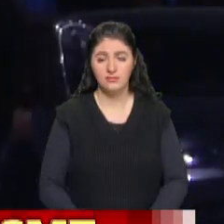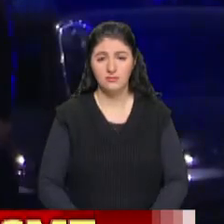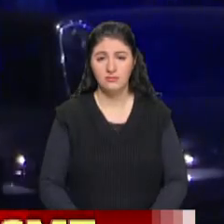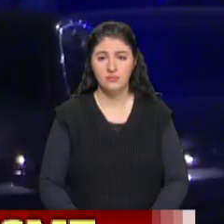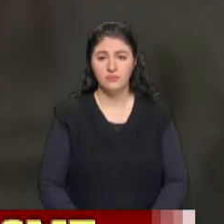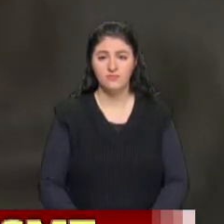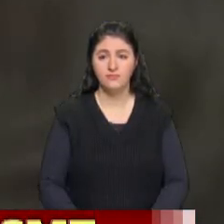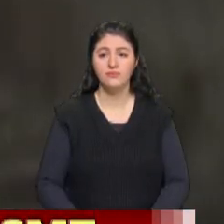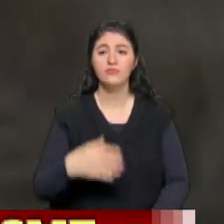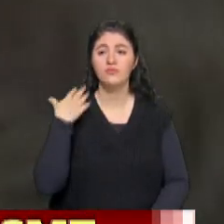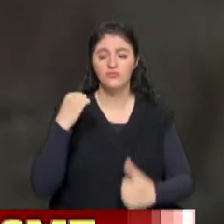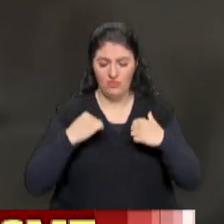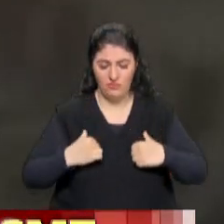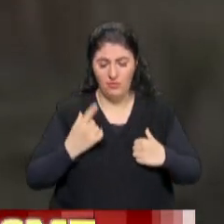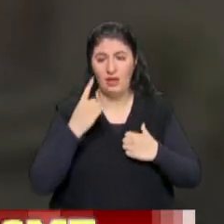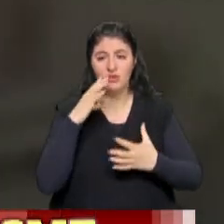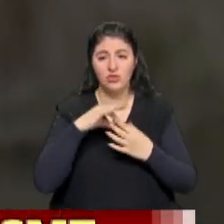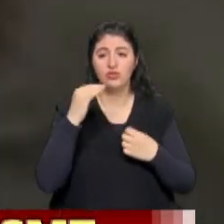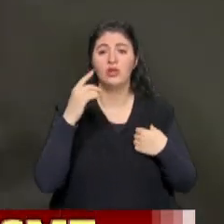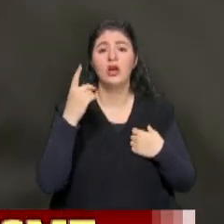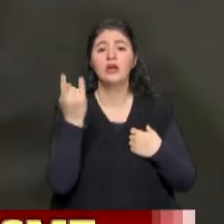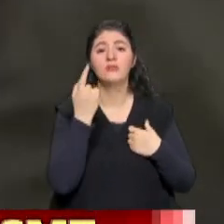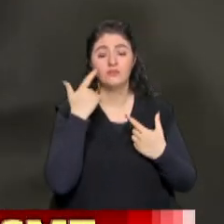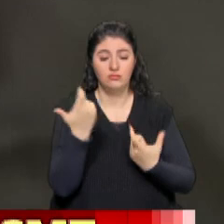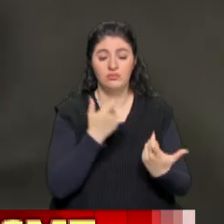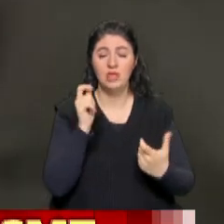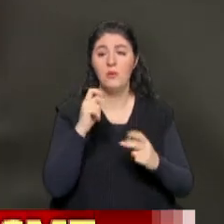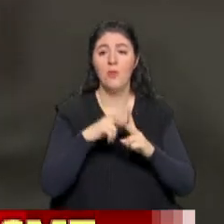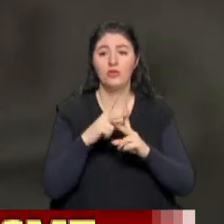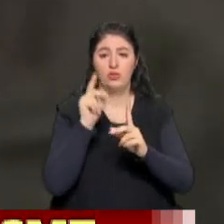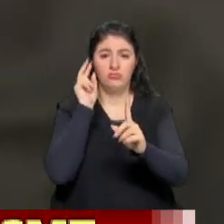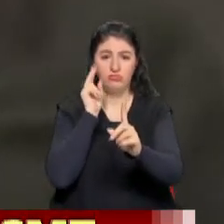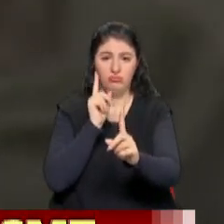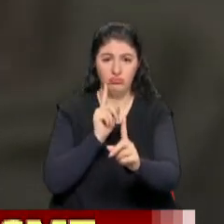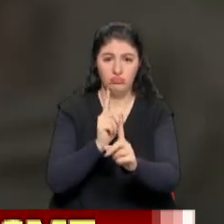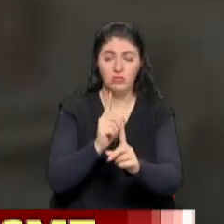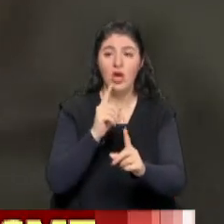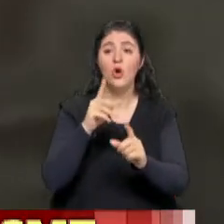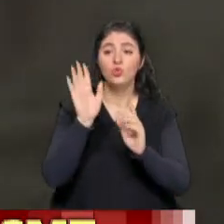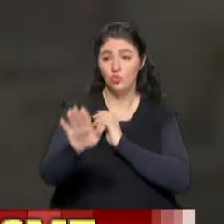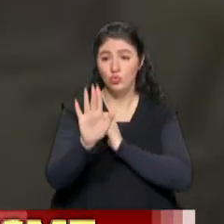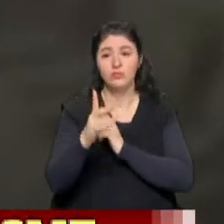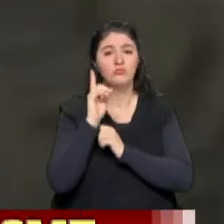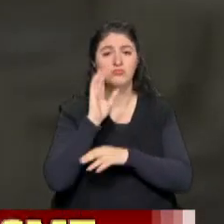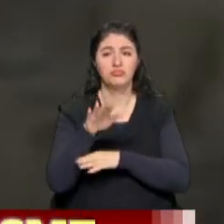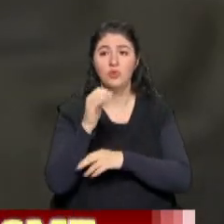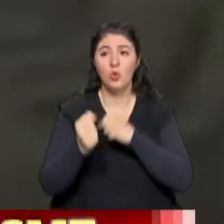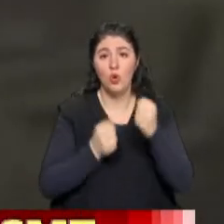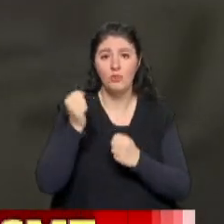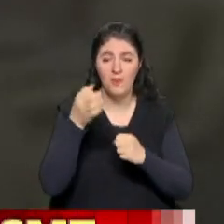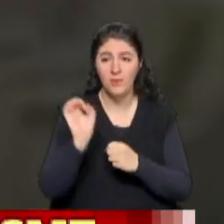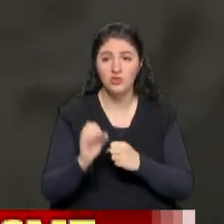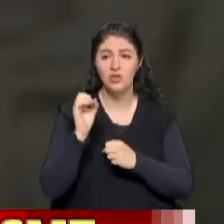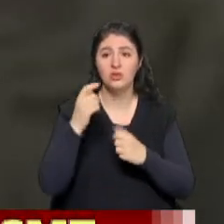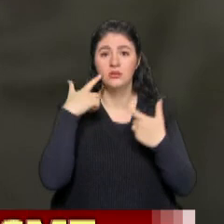yaşandı sırt çantalı bir kişi devriye görevi yapan polislere doğru yürüdü polisin dur ihtarını aldırmadı koşmaya başladı